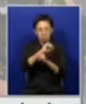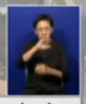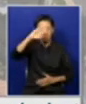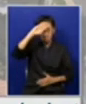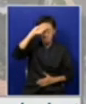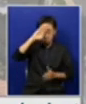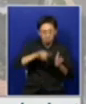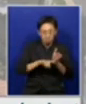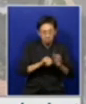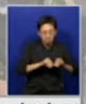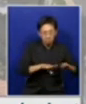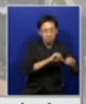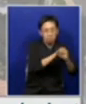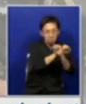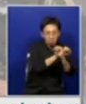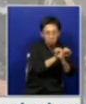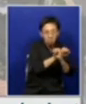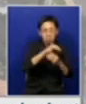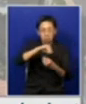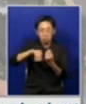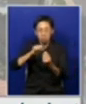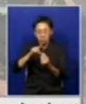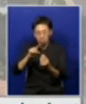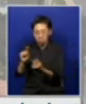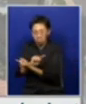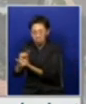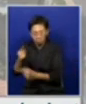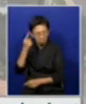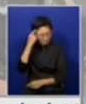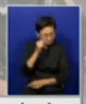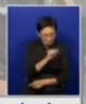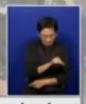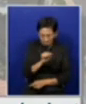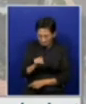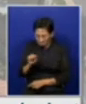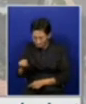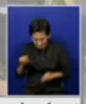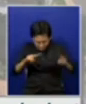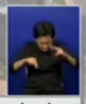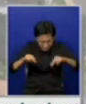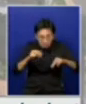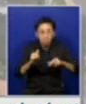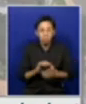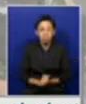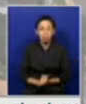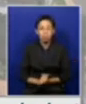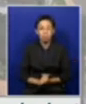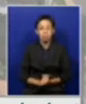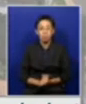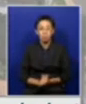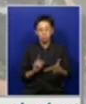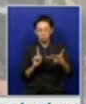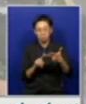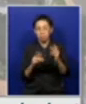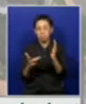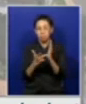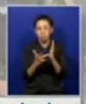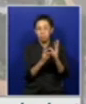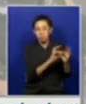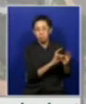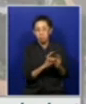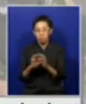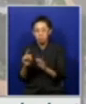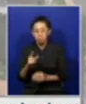ะครับเศรษฐกิจสังคมนะครับการใช้เทคโนโลยีเข้ามีส่วนนะครับก็คือ